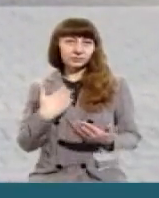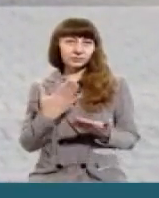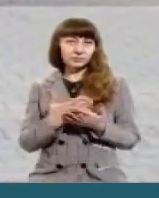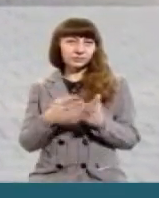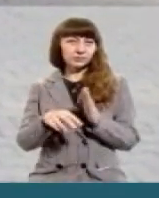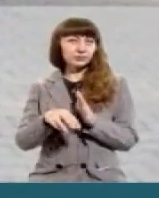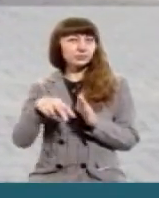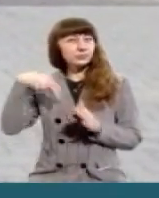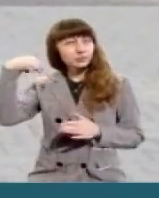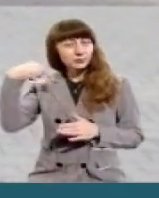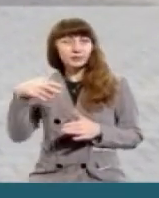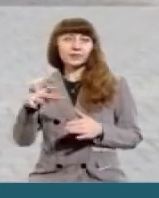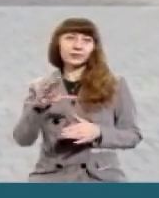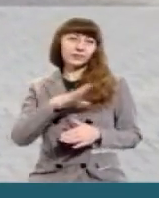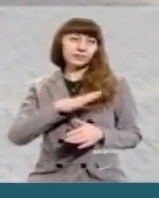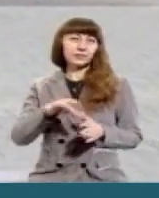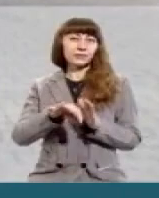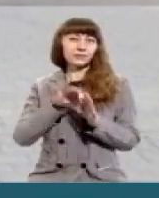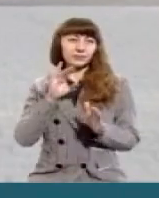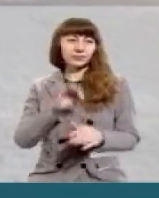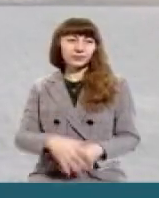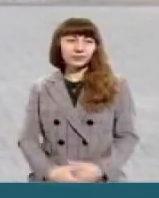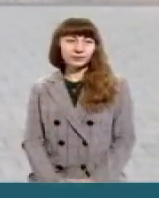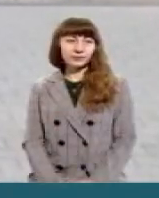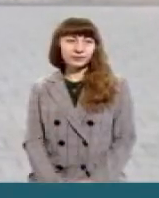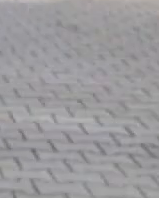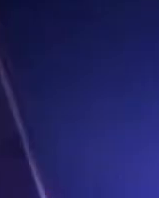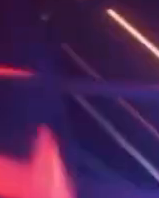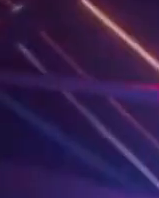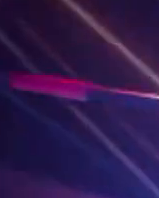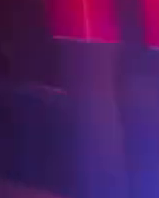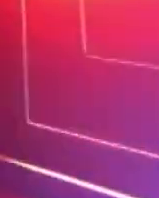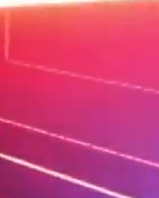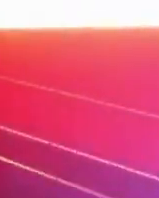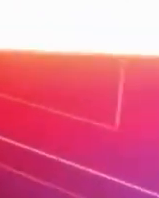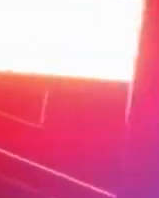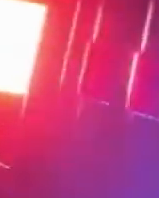еткен президентім бар ғой, ойымда соған голосовать етемін.